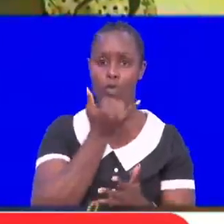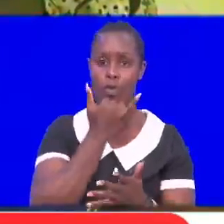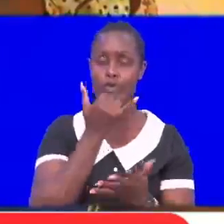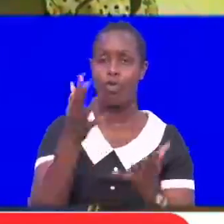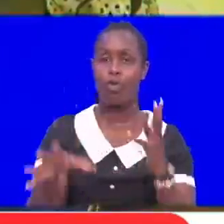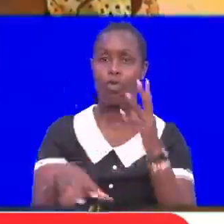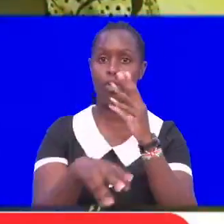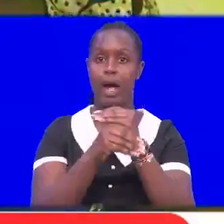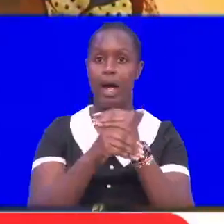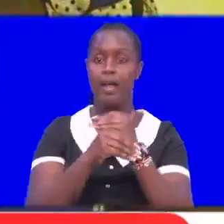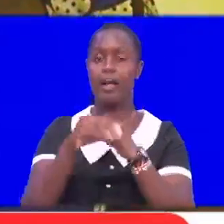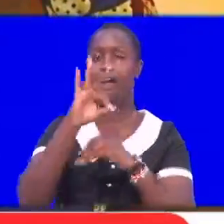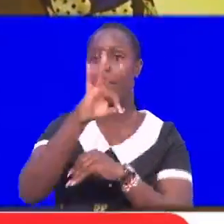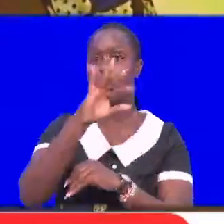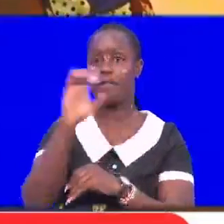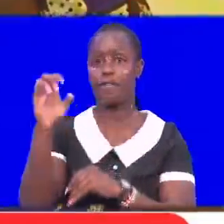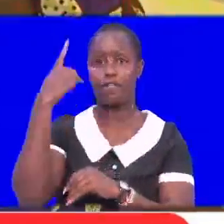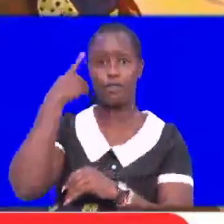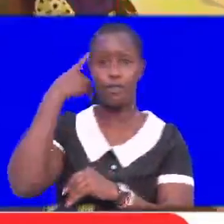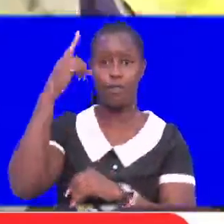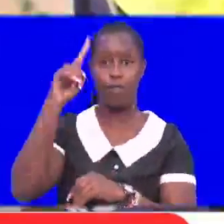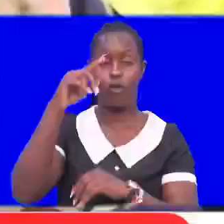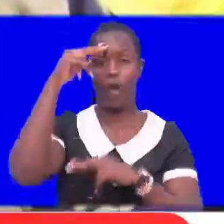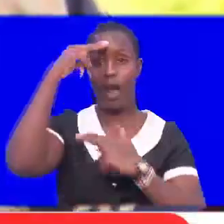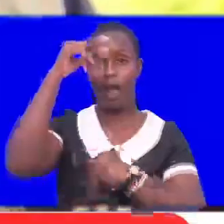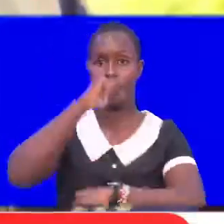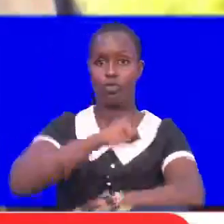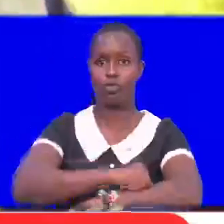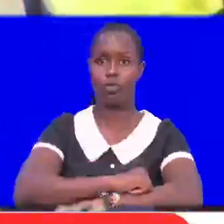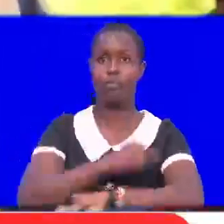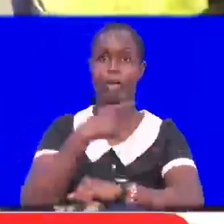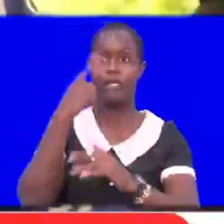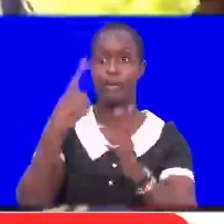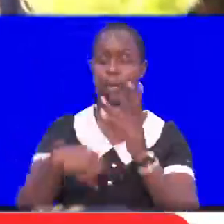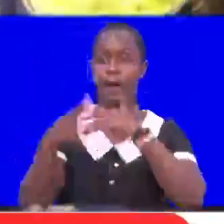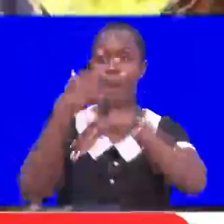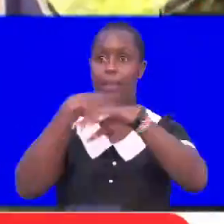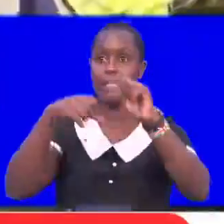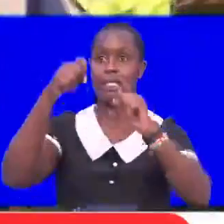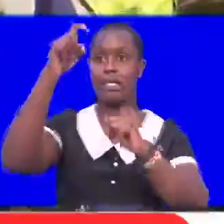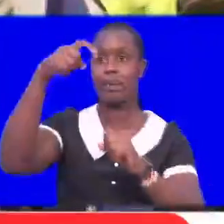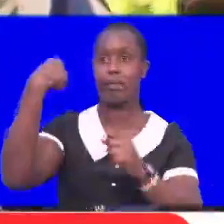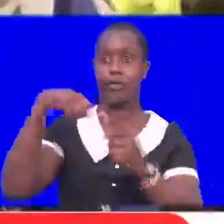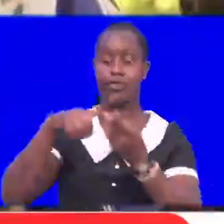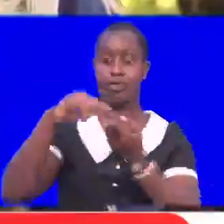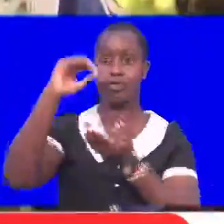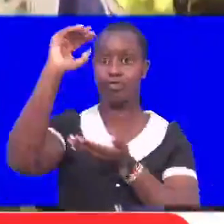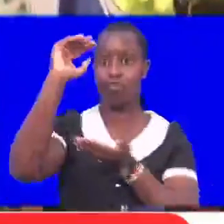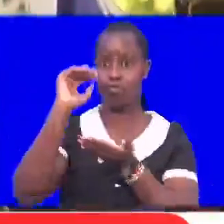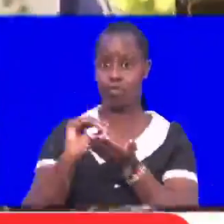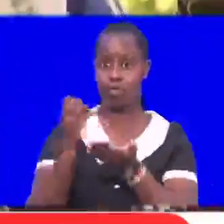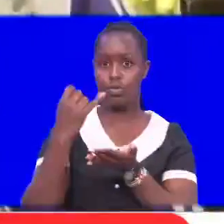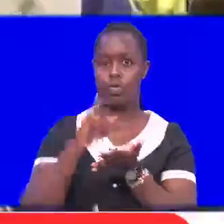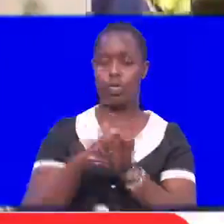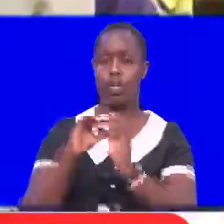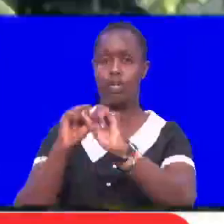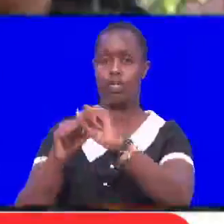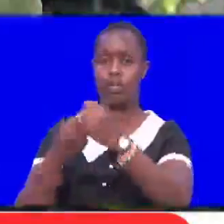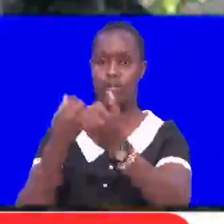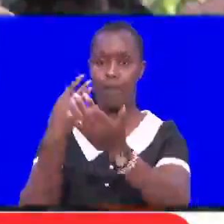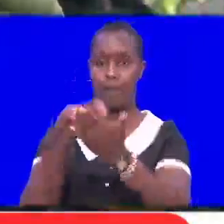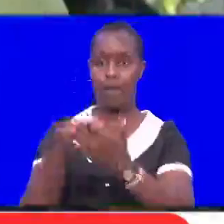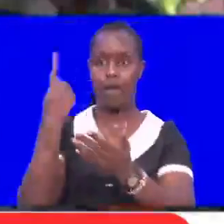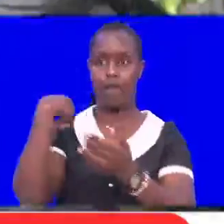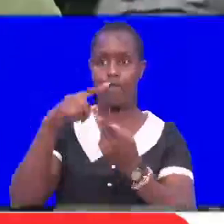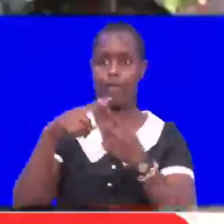ya sekondari. Kulingana na mbunge huyo, rais anapaswa kupunguza safari za nje ili aokoe pesa za mlipa ushuru.